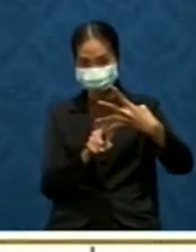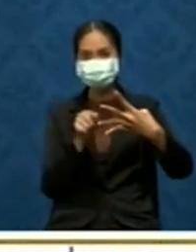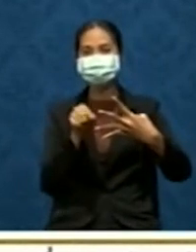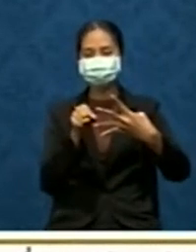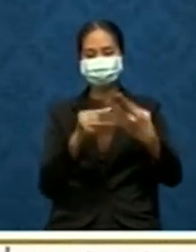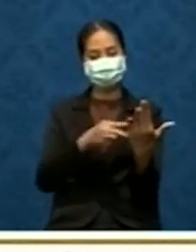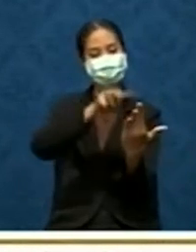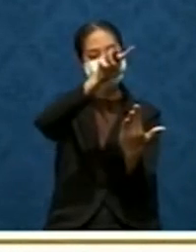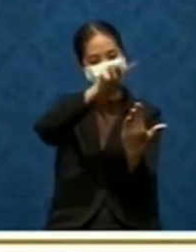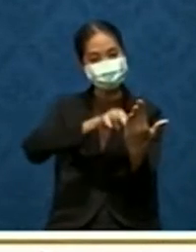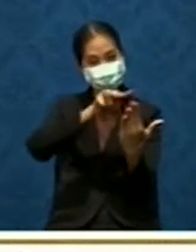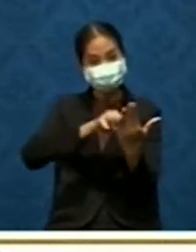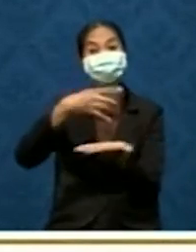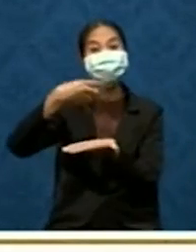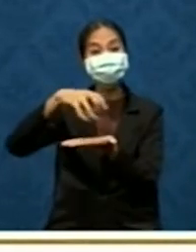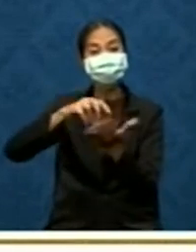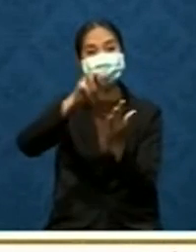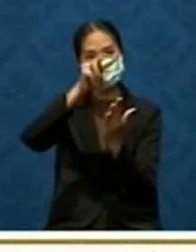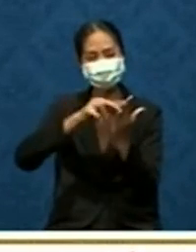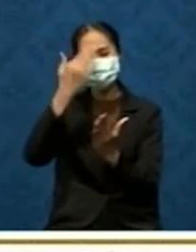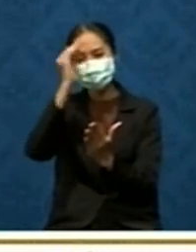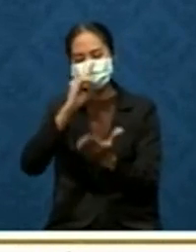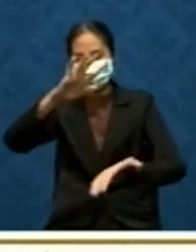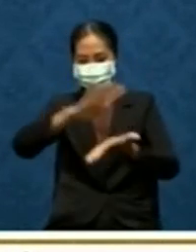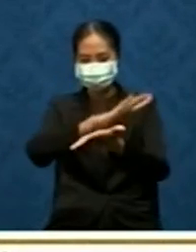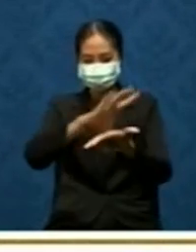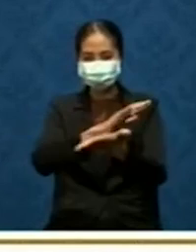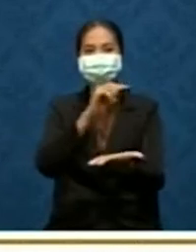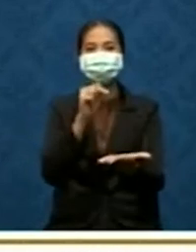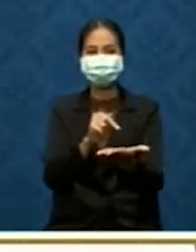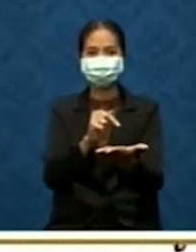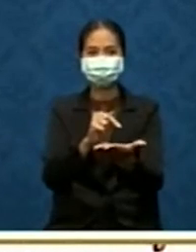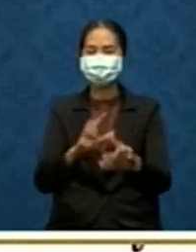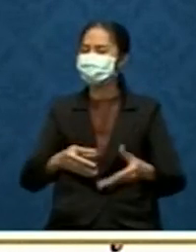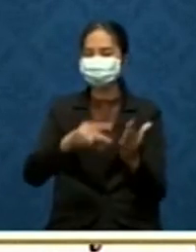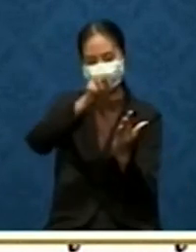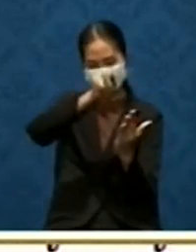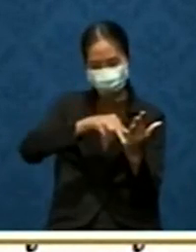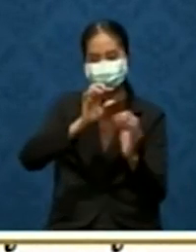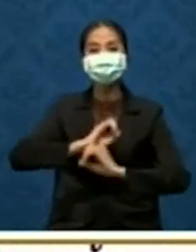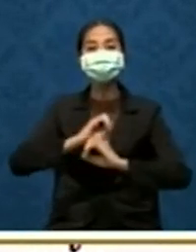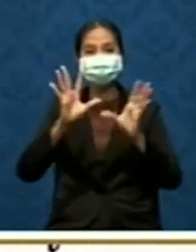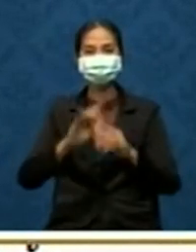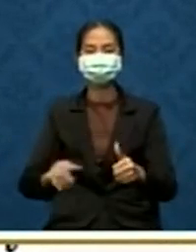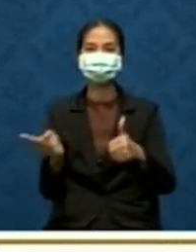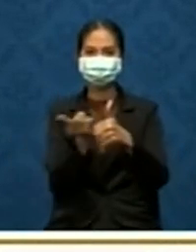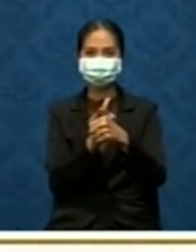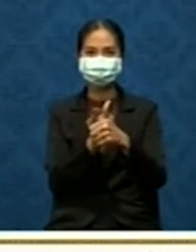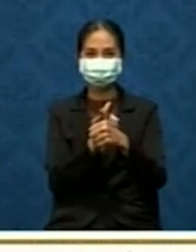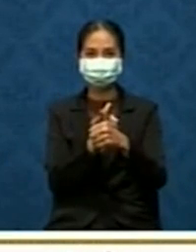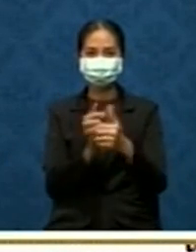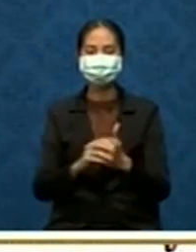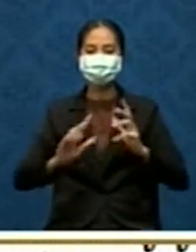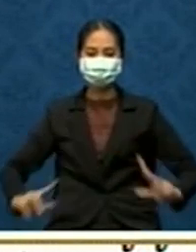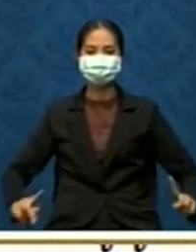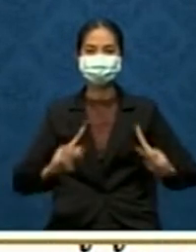อ่านนะครับเพราะว่าเป็นเอกสารที่จะต้องให้ชัดเจนนะครับในข้อที่1กระทรวงยุติ